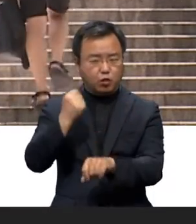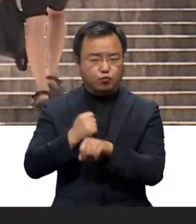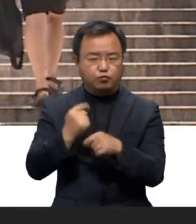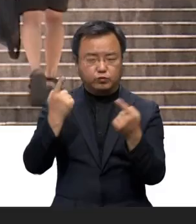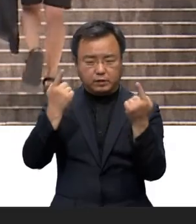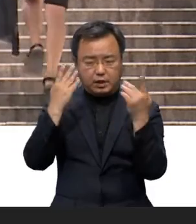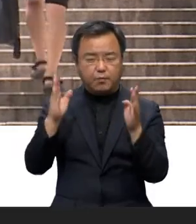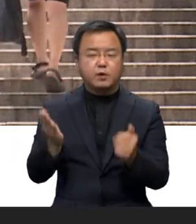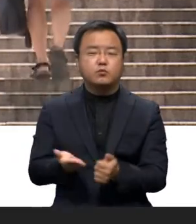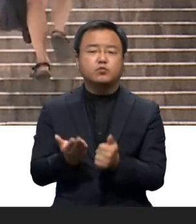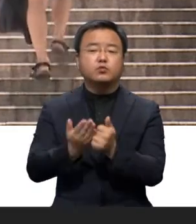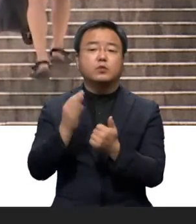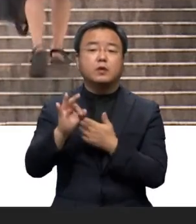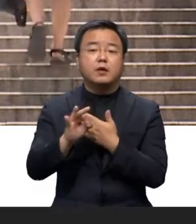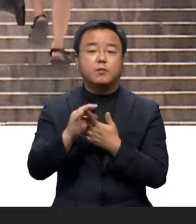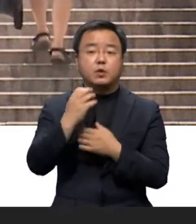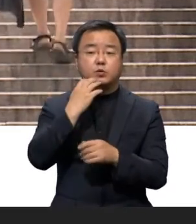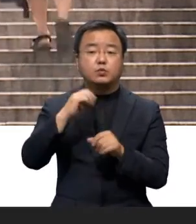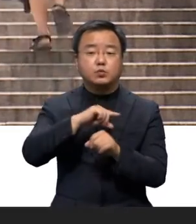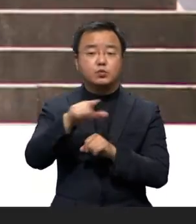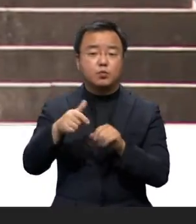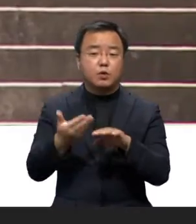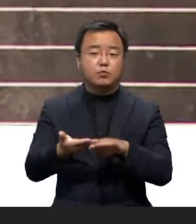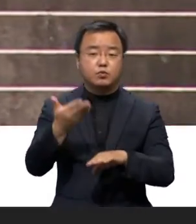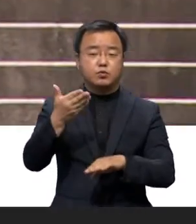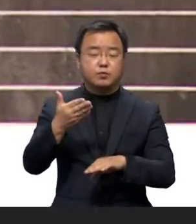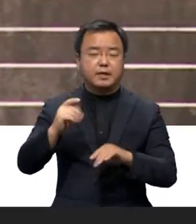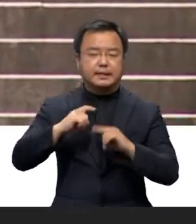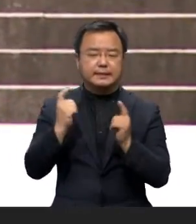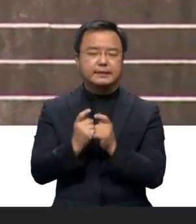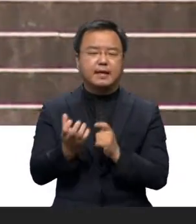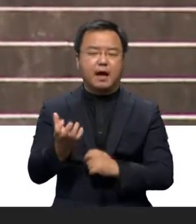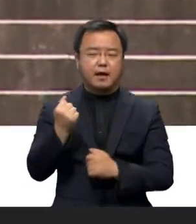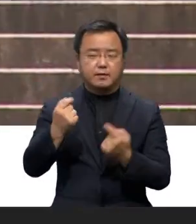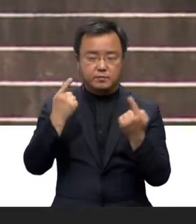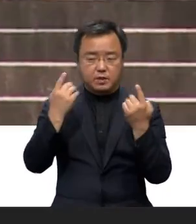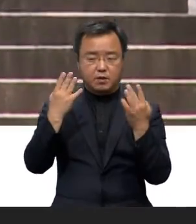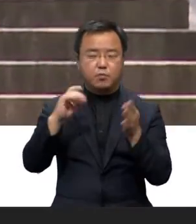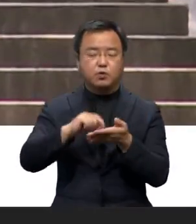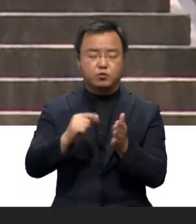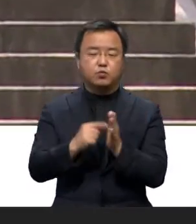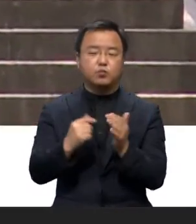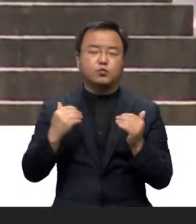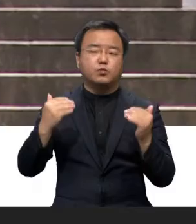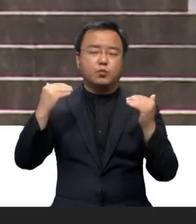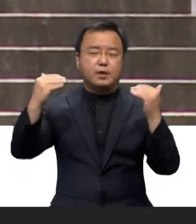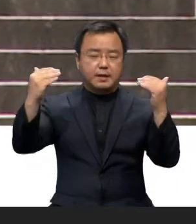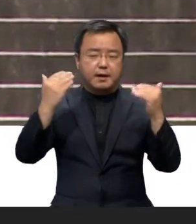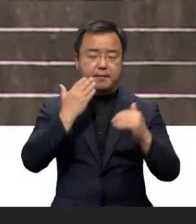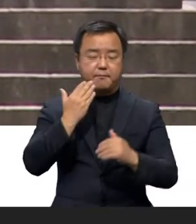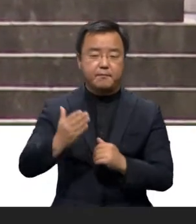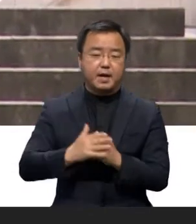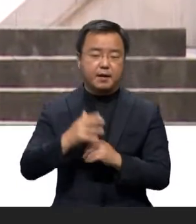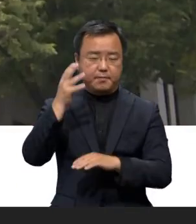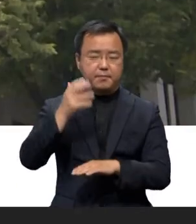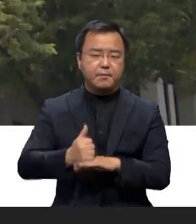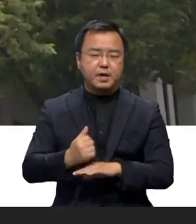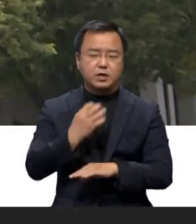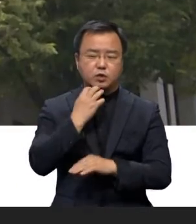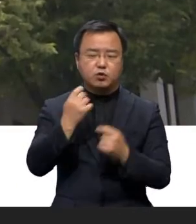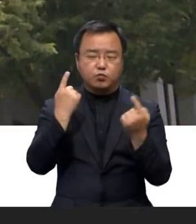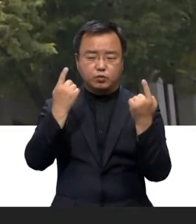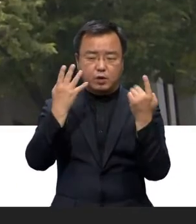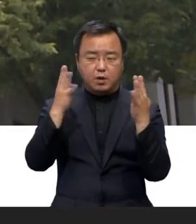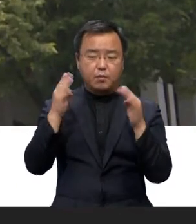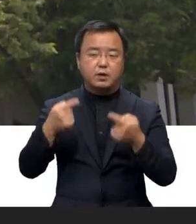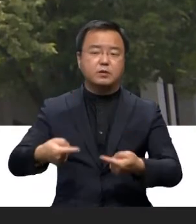경우에 수도권의 상위 사립대 정도의 수준으로 성장이 가능할 것으로 보고 있습니다. 예. 결국 나중에 서울대도 합류할 가능성이 생기는